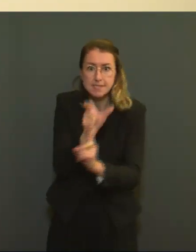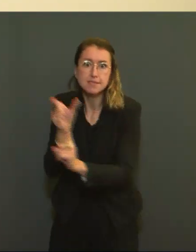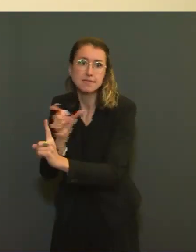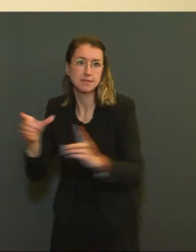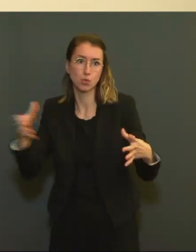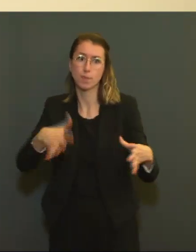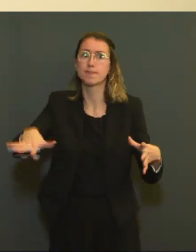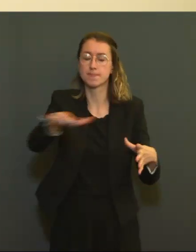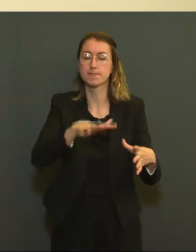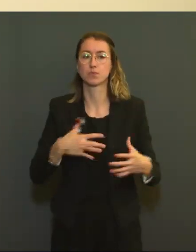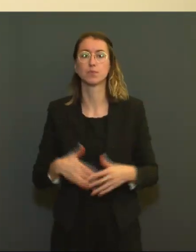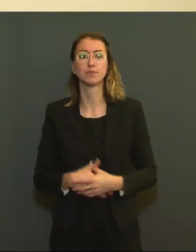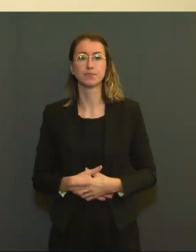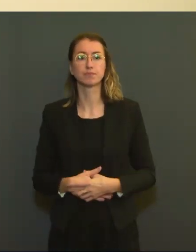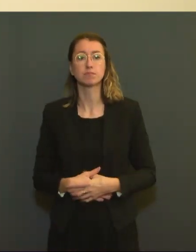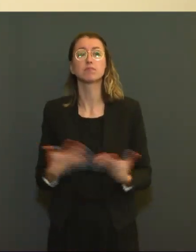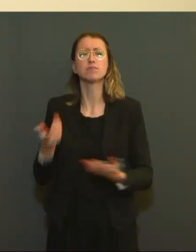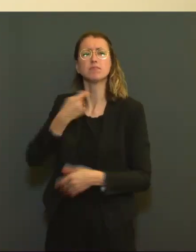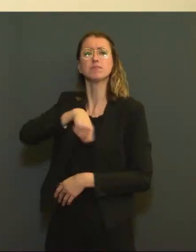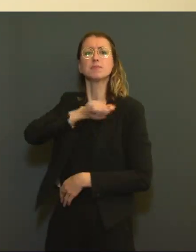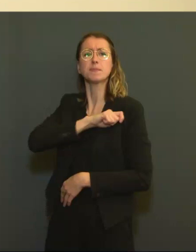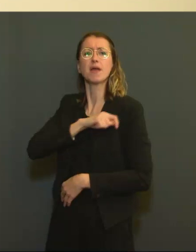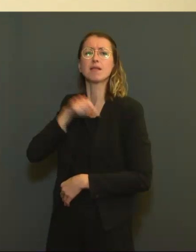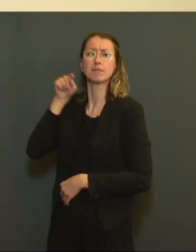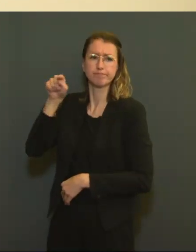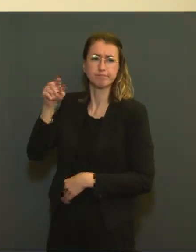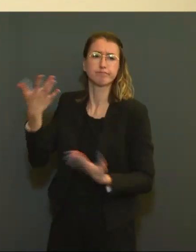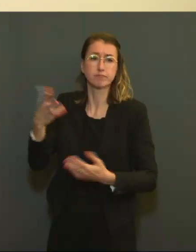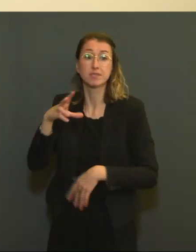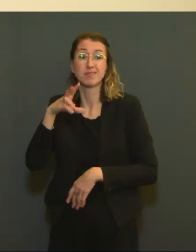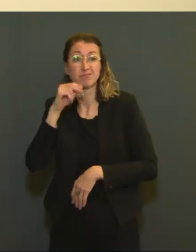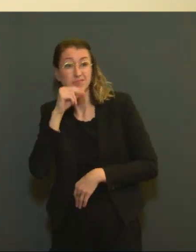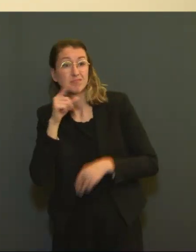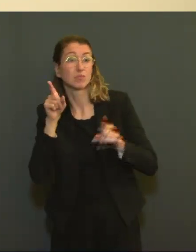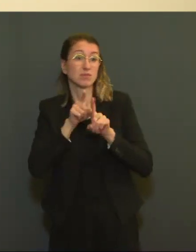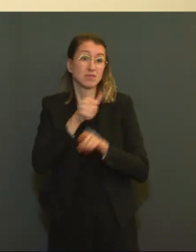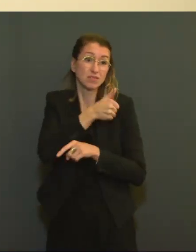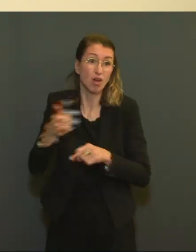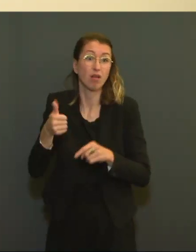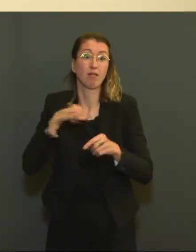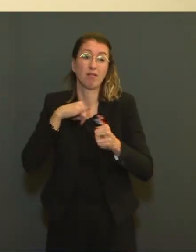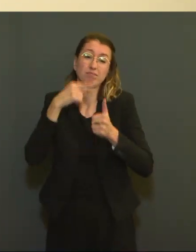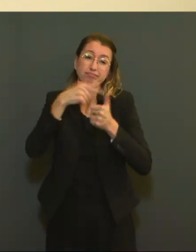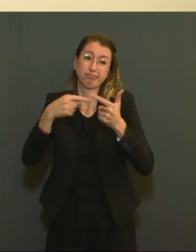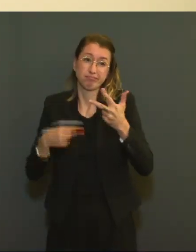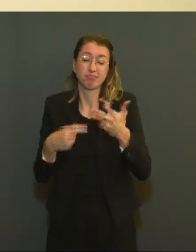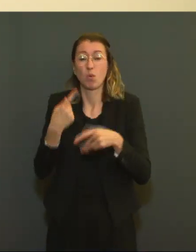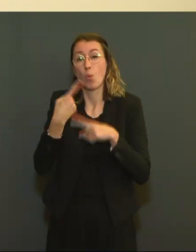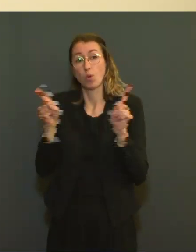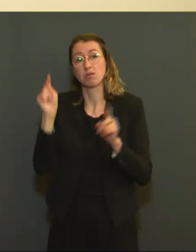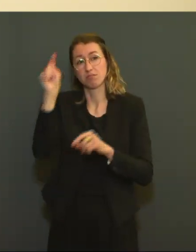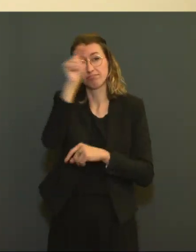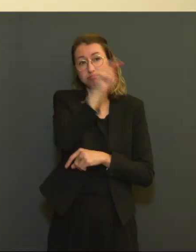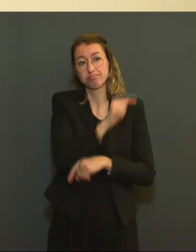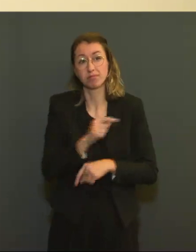On vient de parler beaucoup de l'Espagne, mais il n'y a pas que l'Espagne qui a dû constater durant les dernières semaines une augmentation